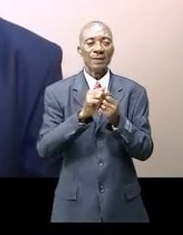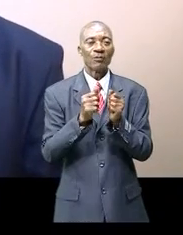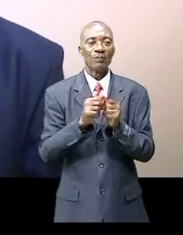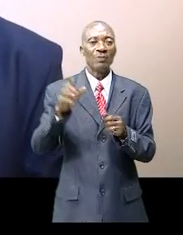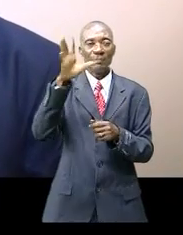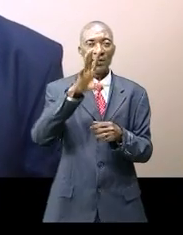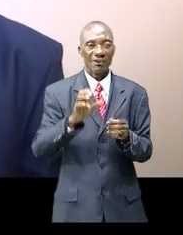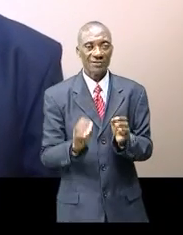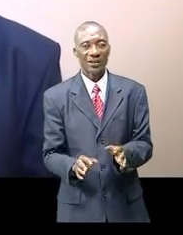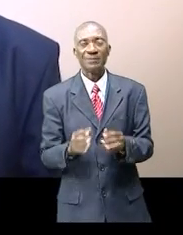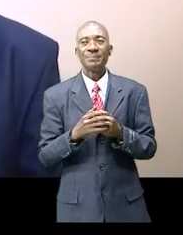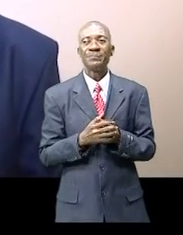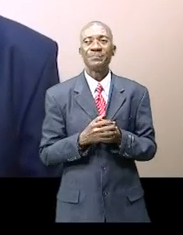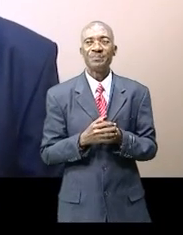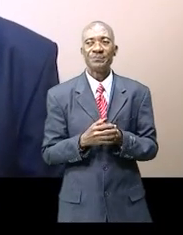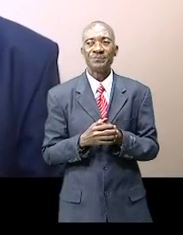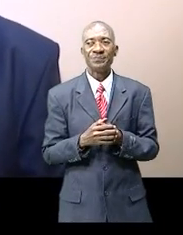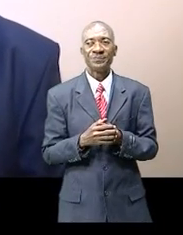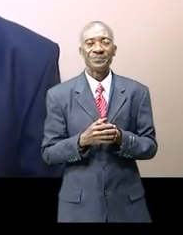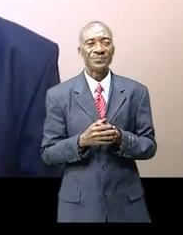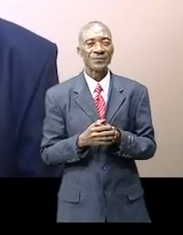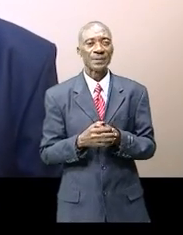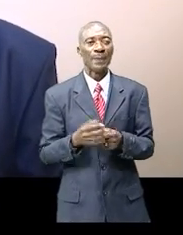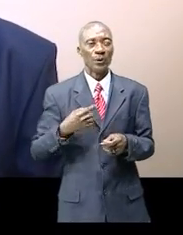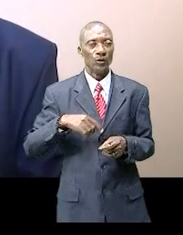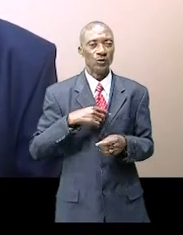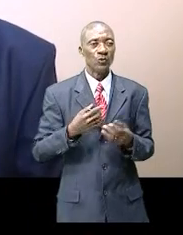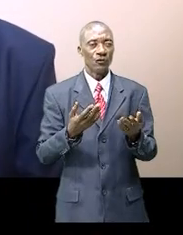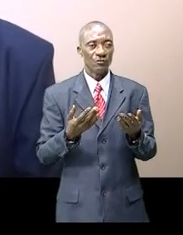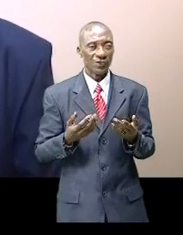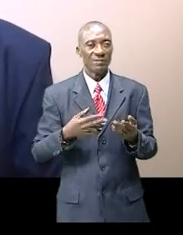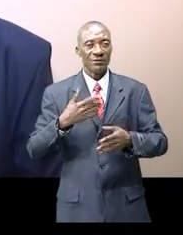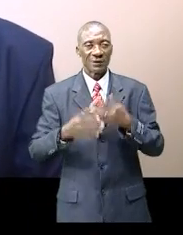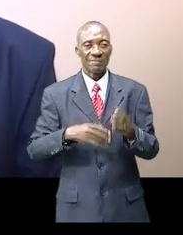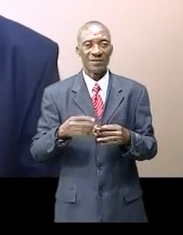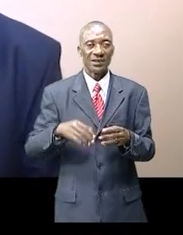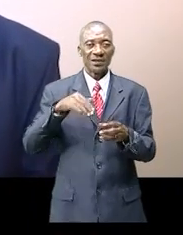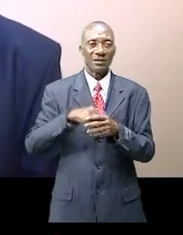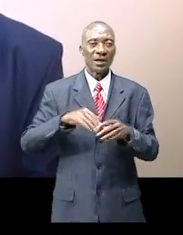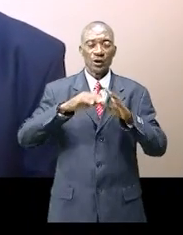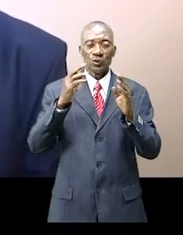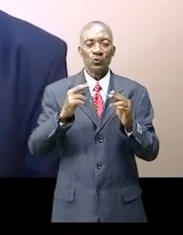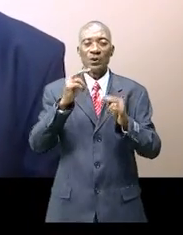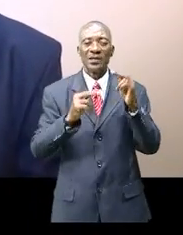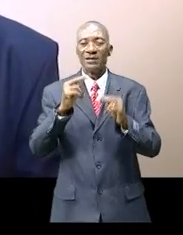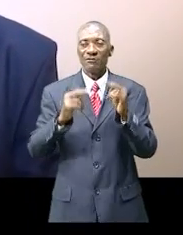Nous avons des rencontres à tous les niveaux. Donc récemment, Madame la ministre était au Soudan.